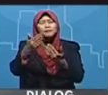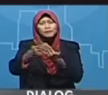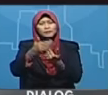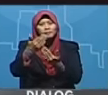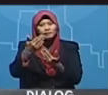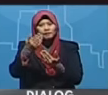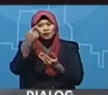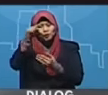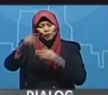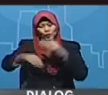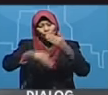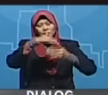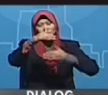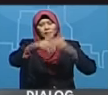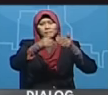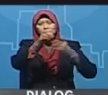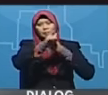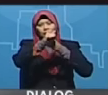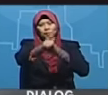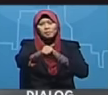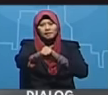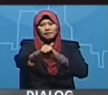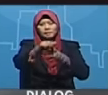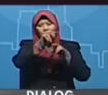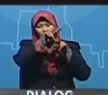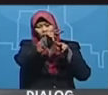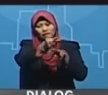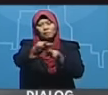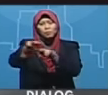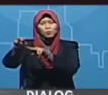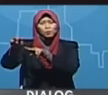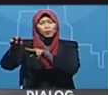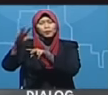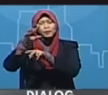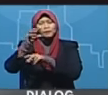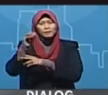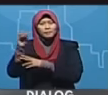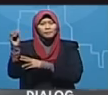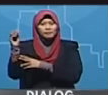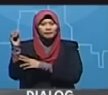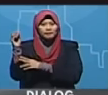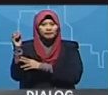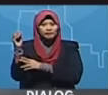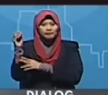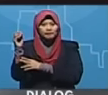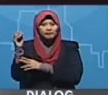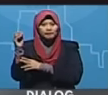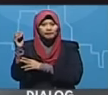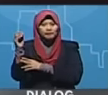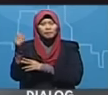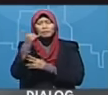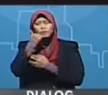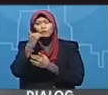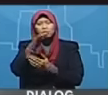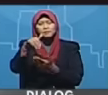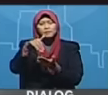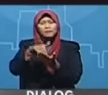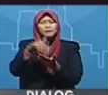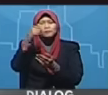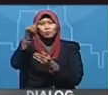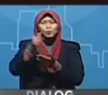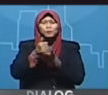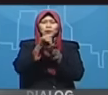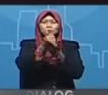sebenarnya dari segi proses panduan, pemantauan, kemudian dari segi call center itu sendiri untuk membantu.